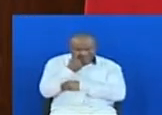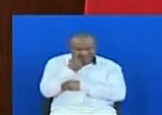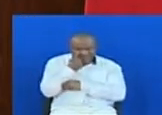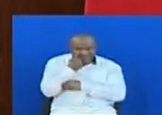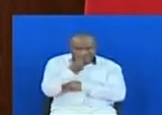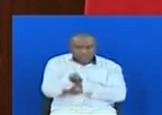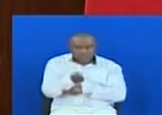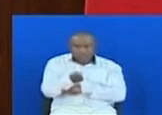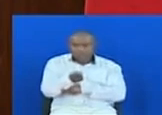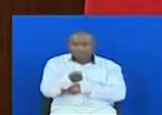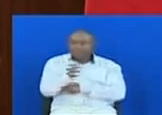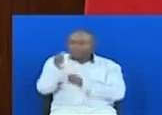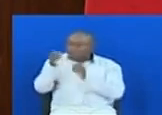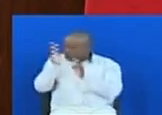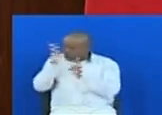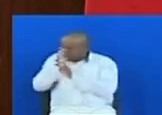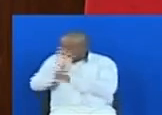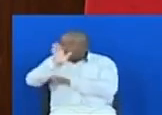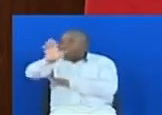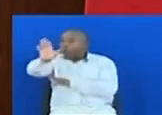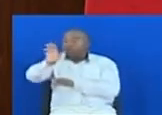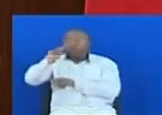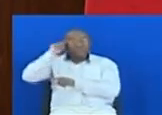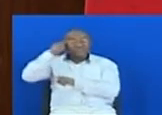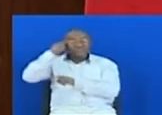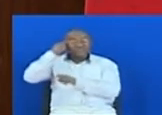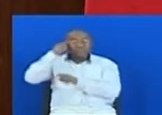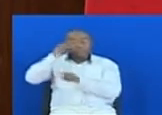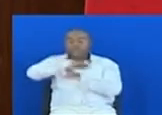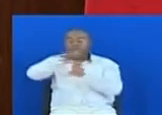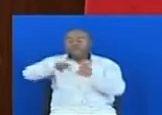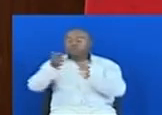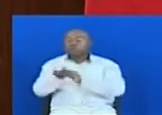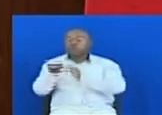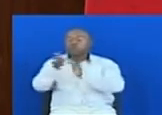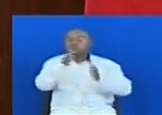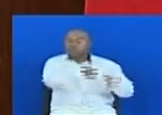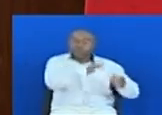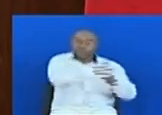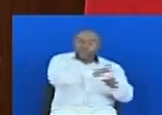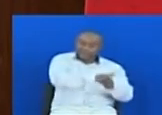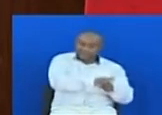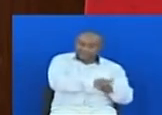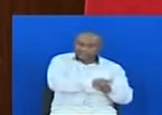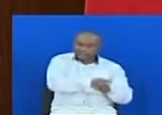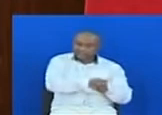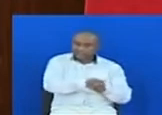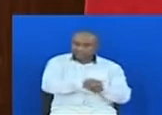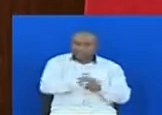predict, walipredict kwamba Afrika tunaweza tukaangamia, Afrika tunaweza tukafa, Afrika. Nadhani is high